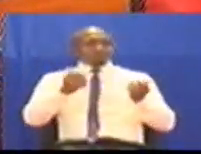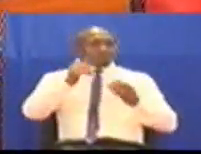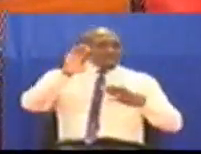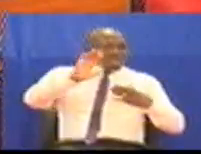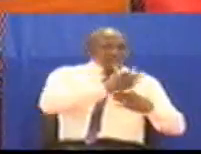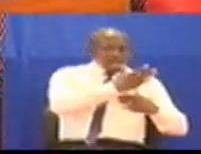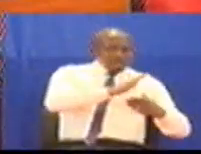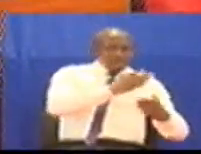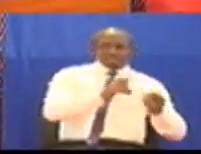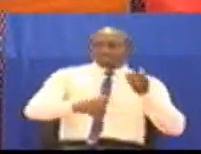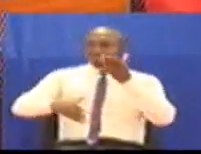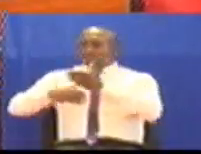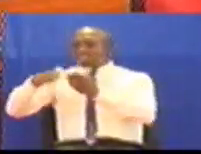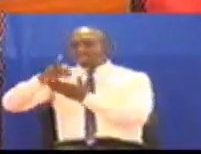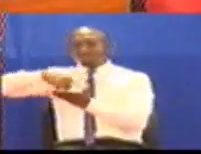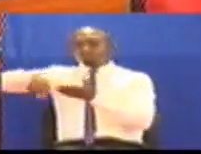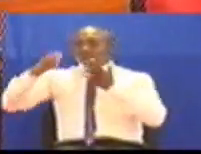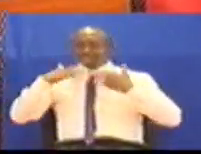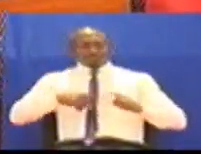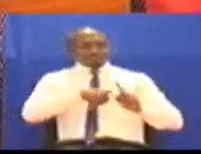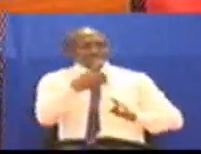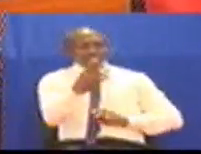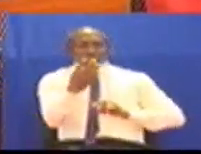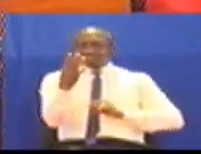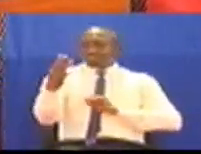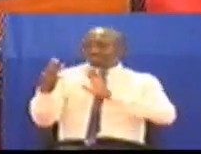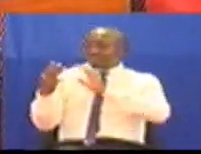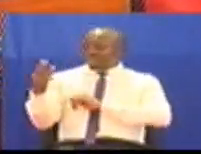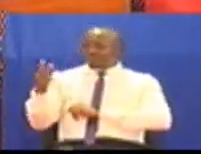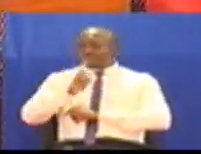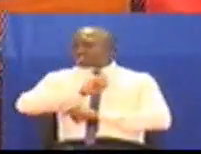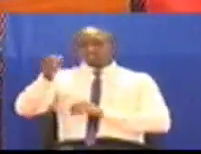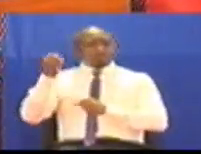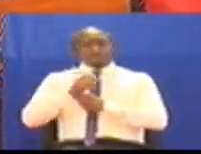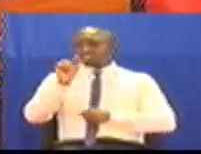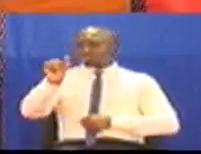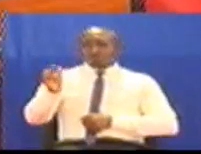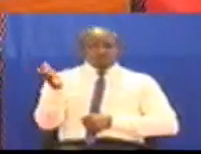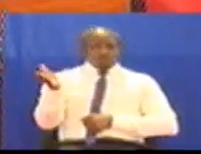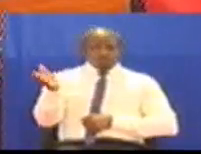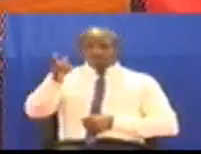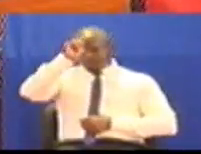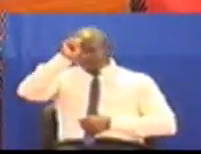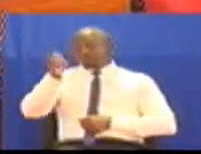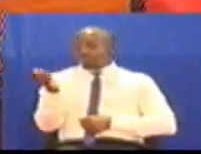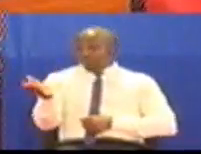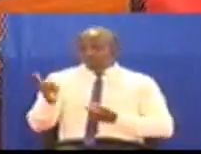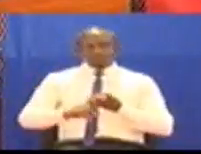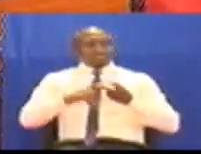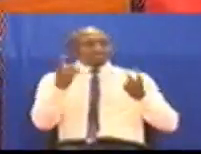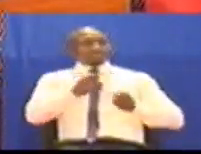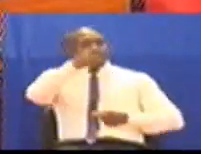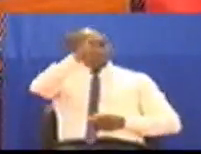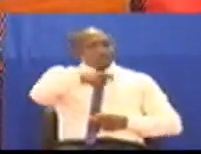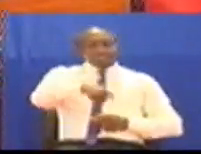kujenga vituo vya afya takribani 433, si kazi ndogo hiyo. Mheshimiwa naibu spika, naipongeza